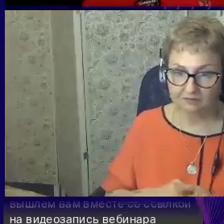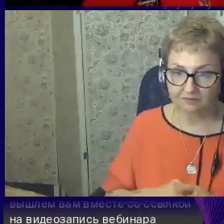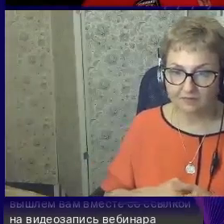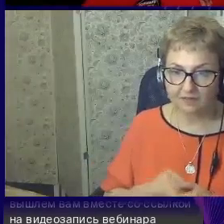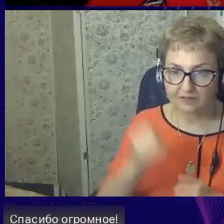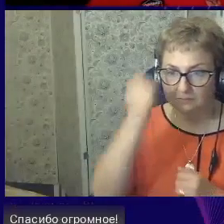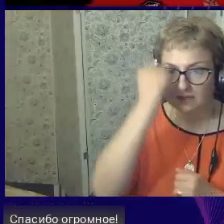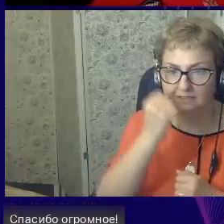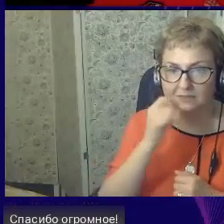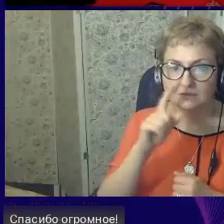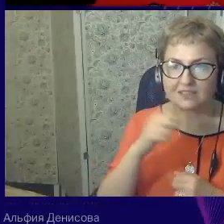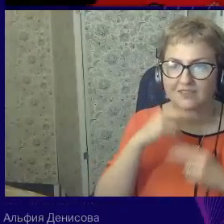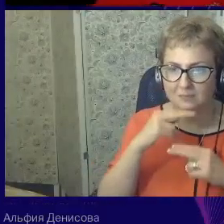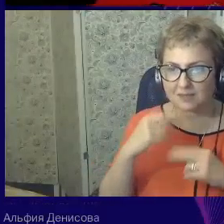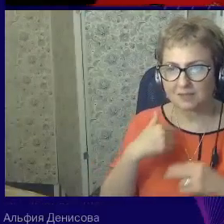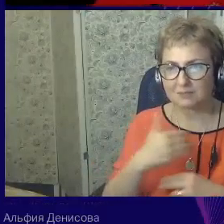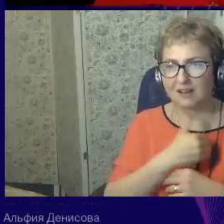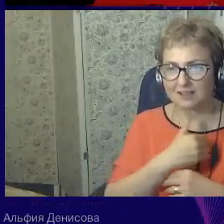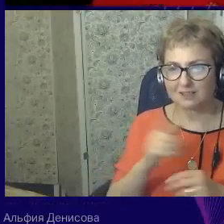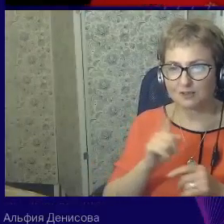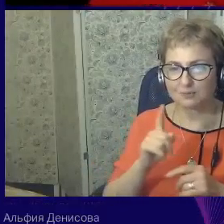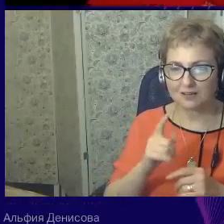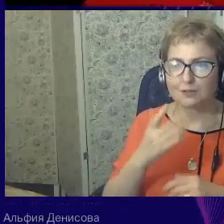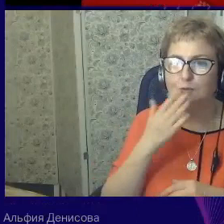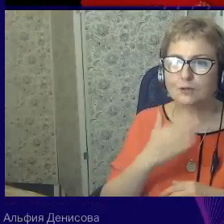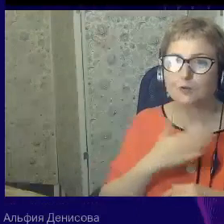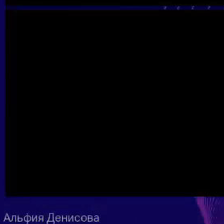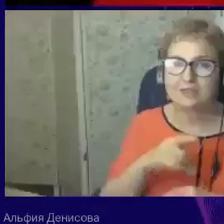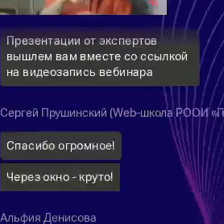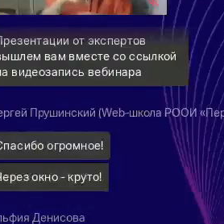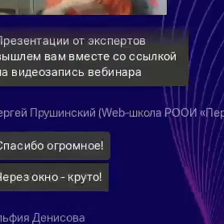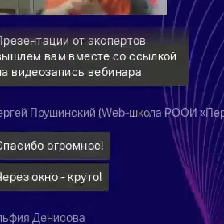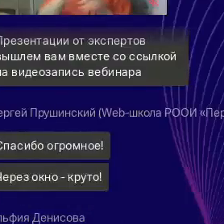Вот. Спасибо за внимание. Мне бы, конечно, хотелось, чтобы у нас любители компаса и